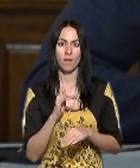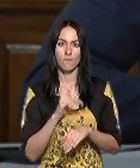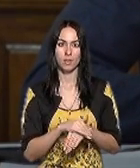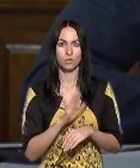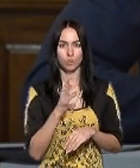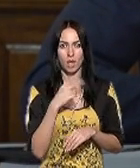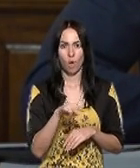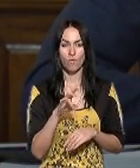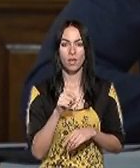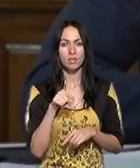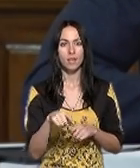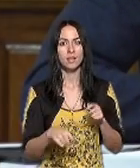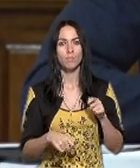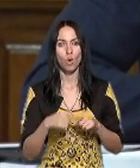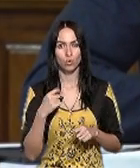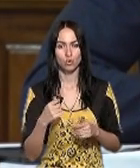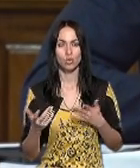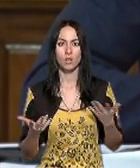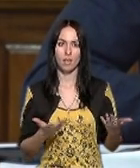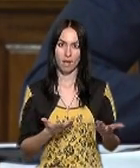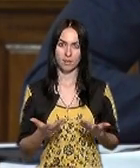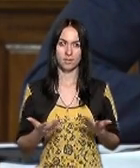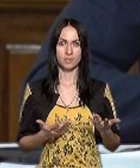реагувати на ті порушення,